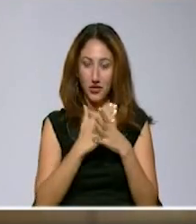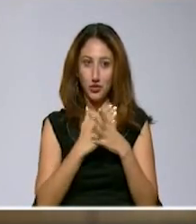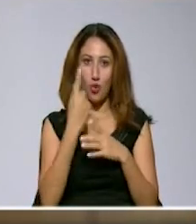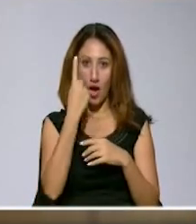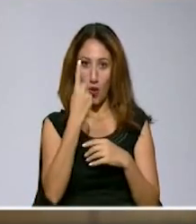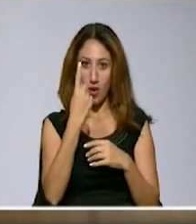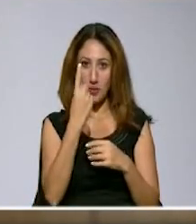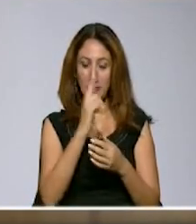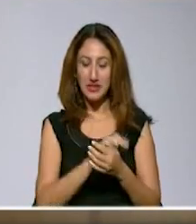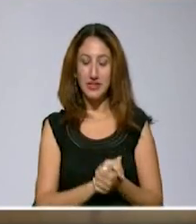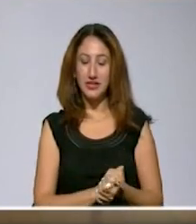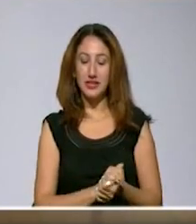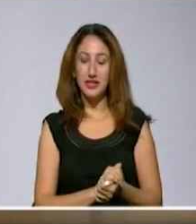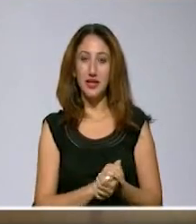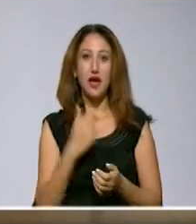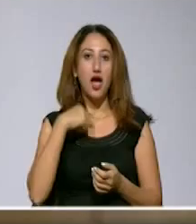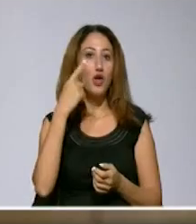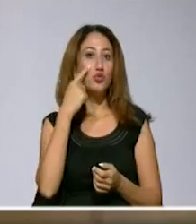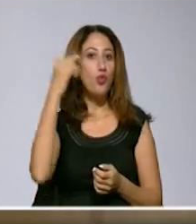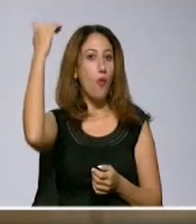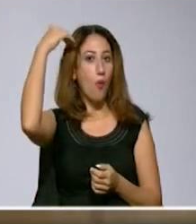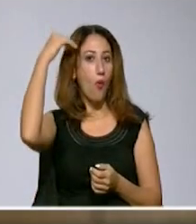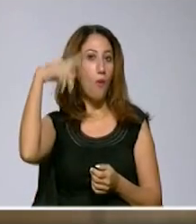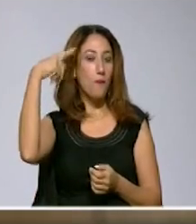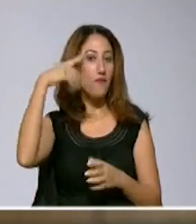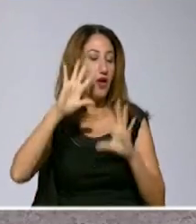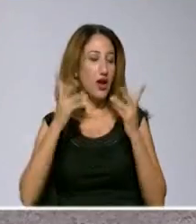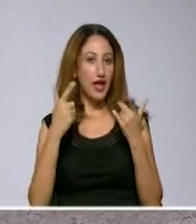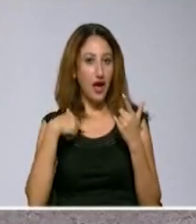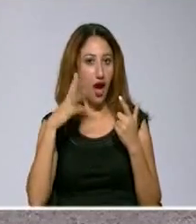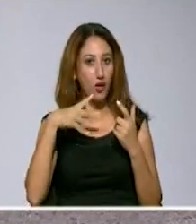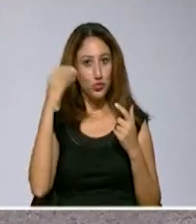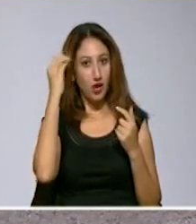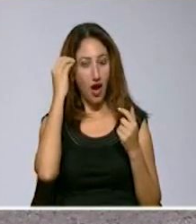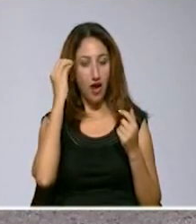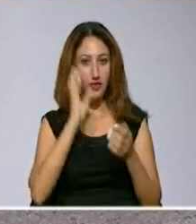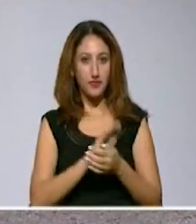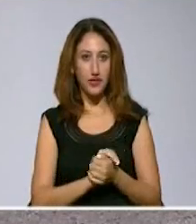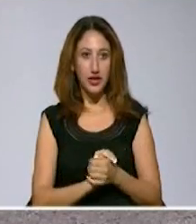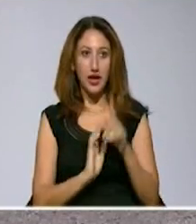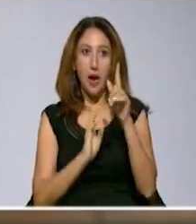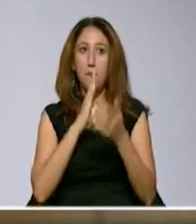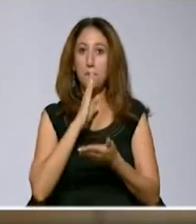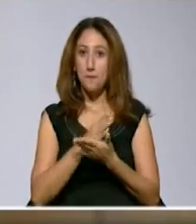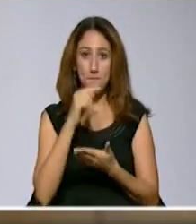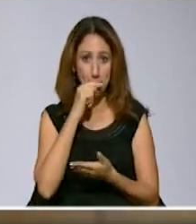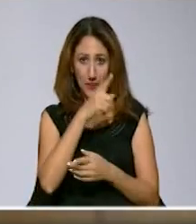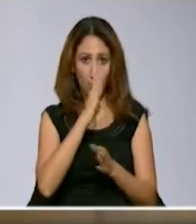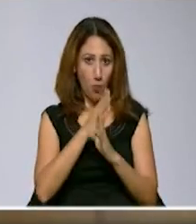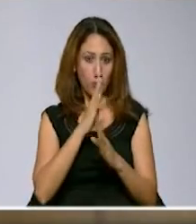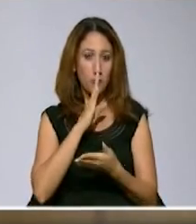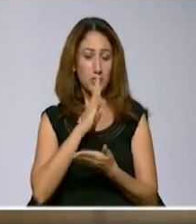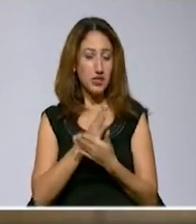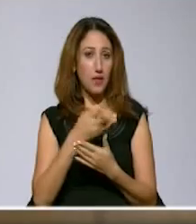بس. اكيد طبعا. عشان يعني اقرا افكارها واعرف لك ايه اللي بيدور جواها. قلت له نيلي صادقه جدا، ما بتكذبش وما